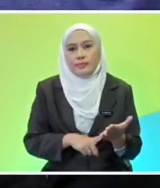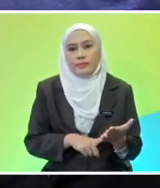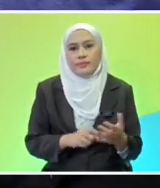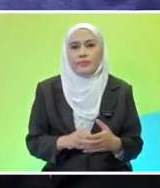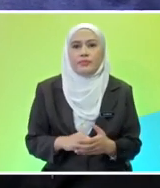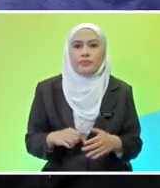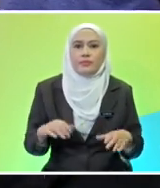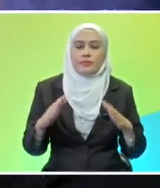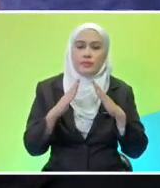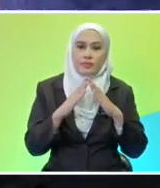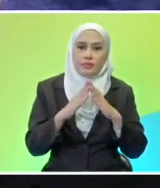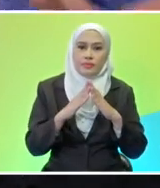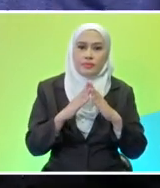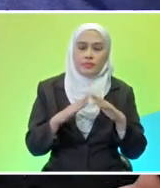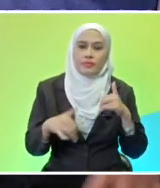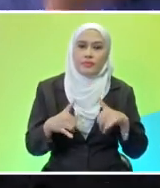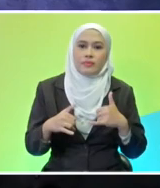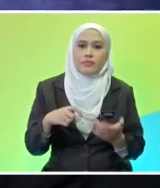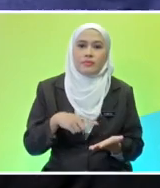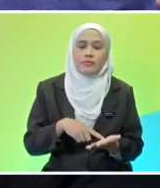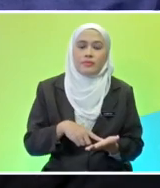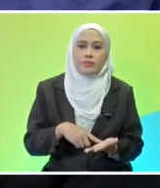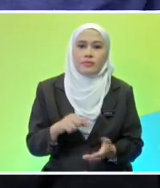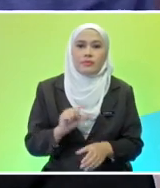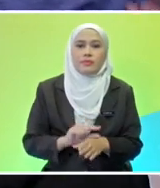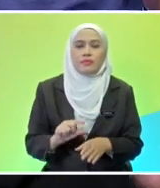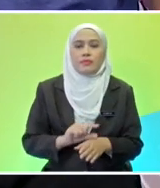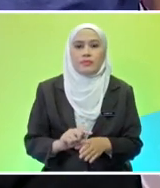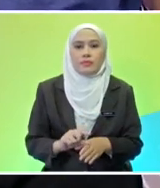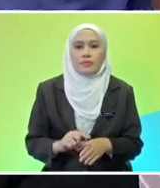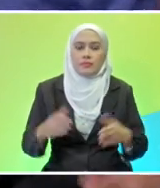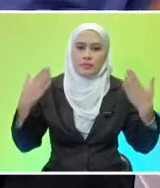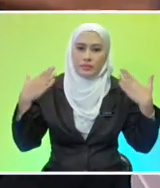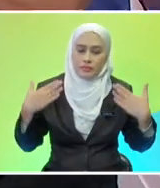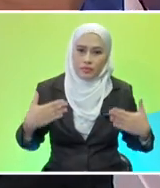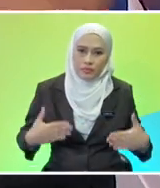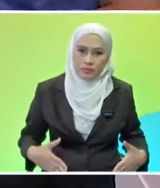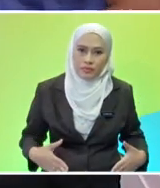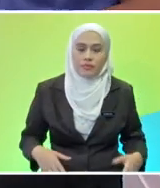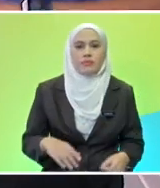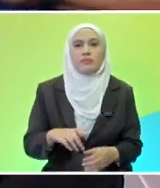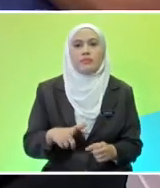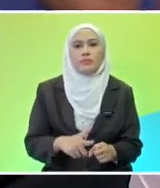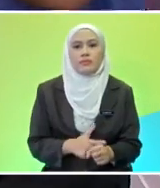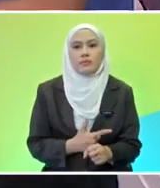Sebab apa? Permainan ni juga menggunakan seluruh anggota tubuh badan kita. Kita akan bergerak kan lokomotor. Lokomotor kita